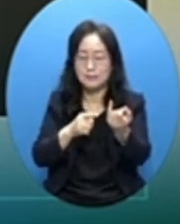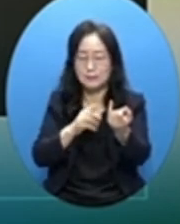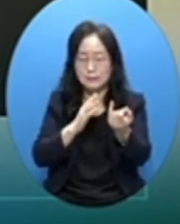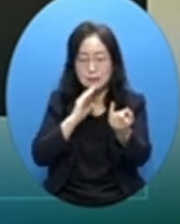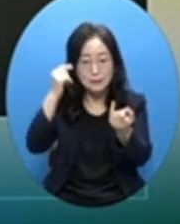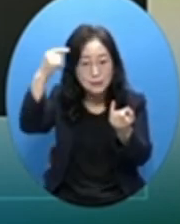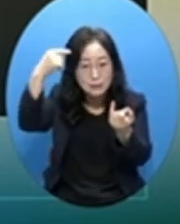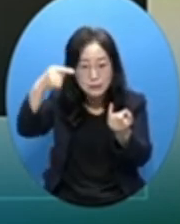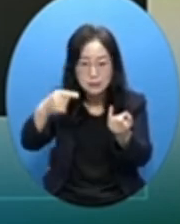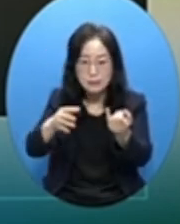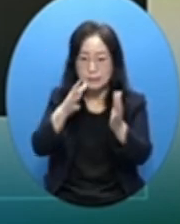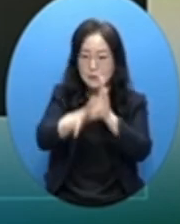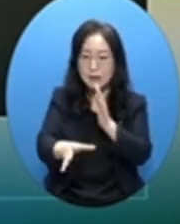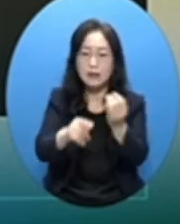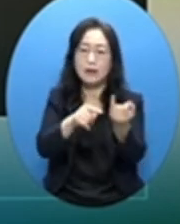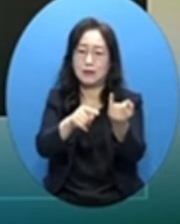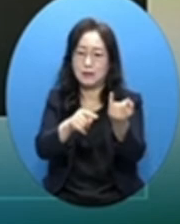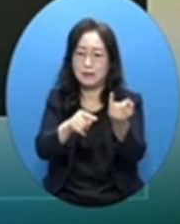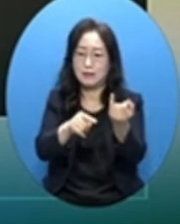정신병자고 난폭하니까